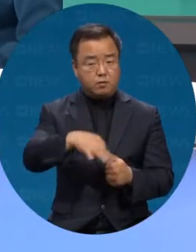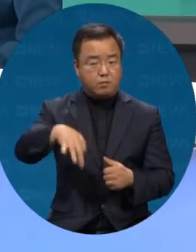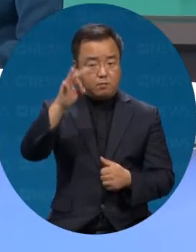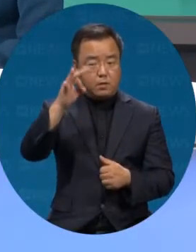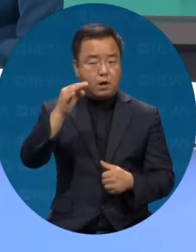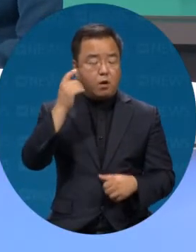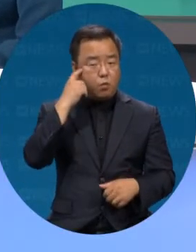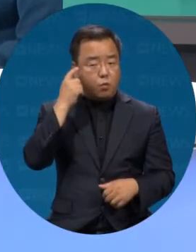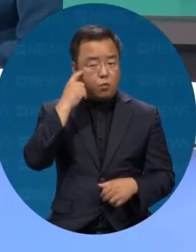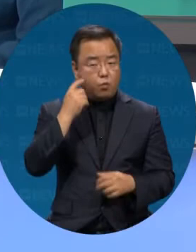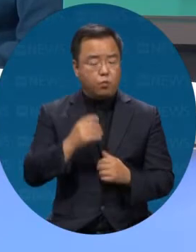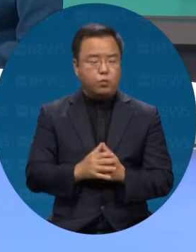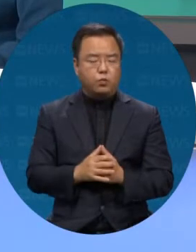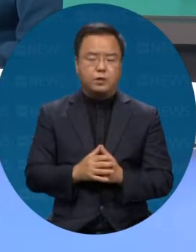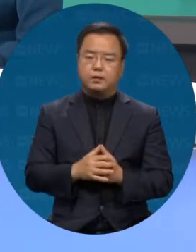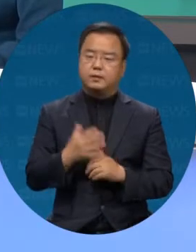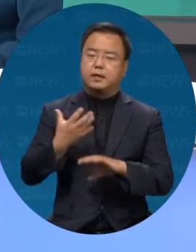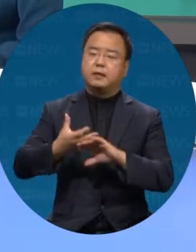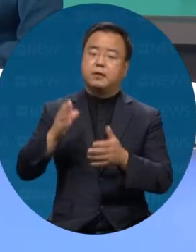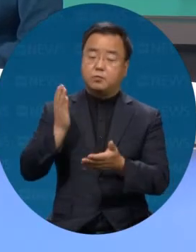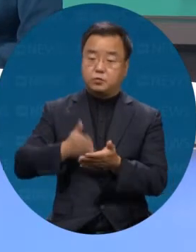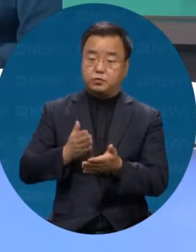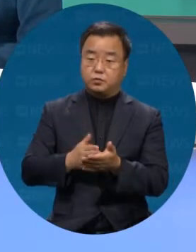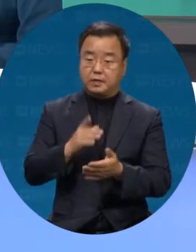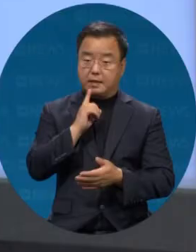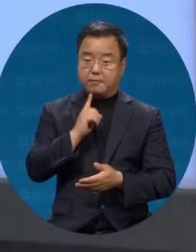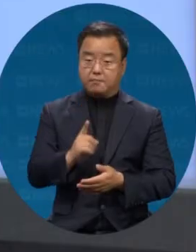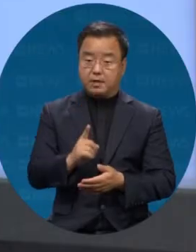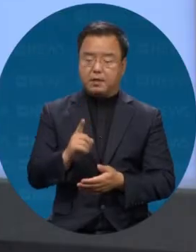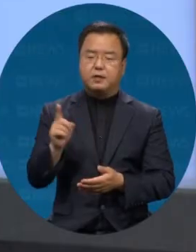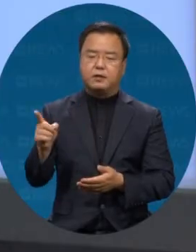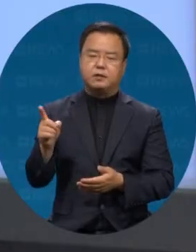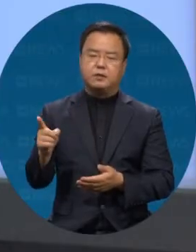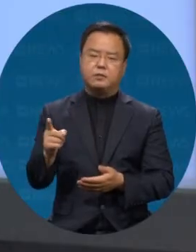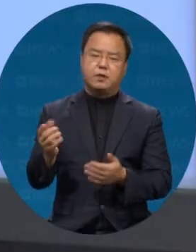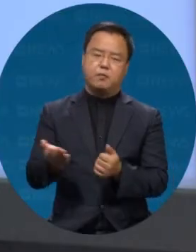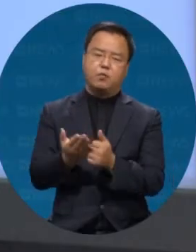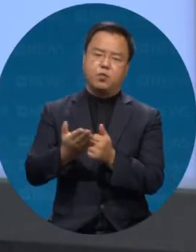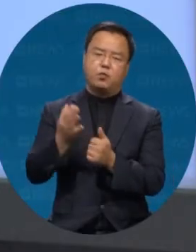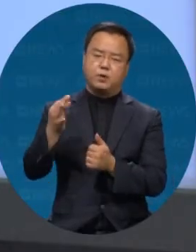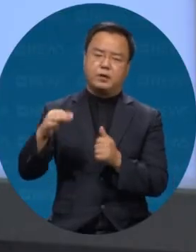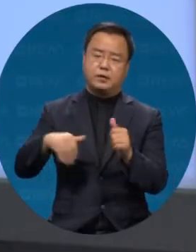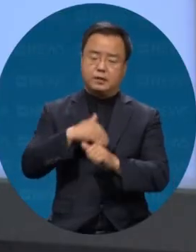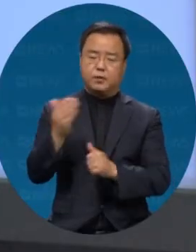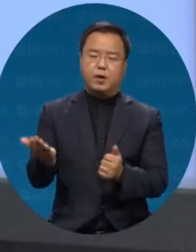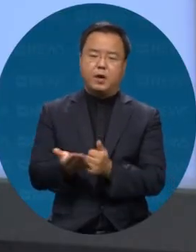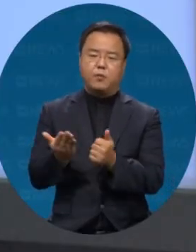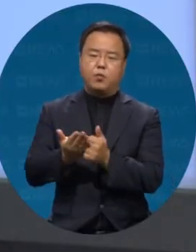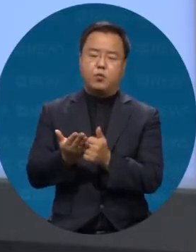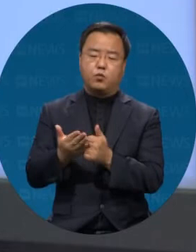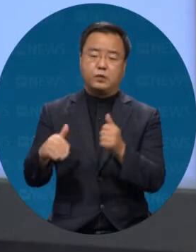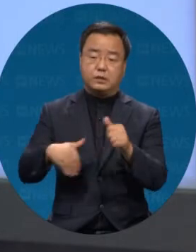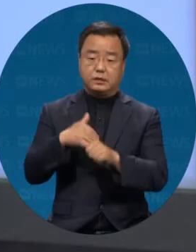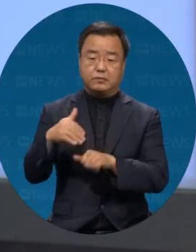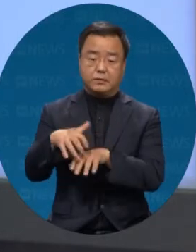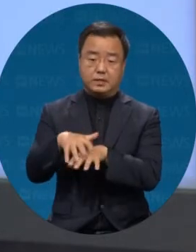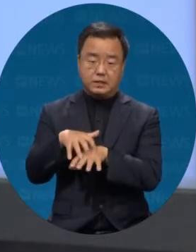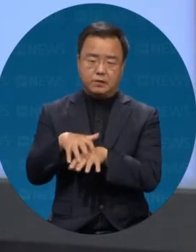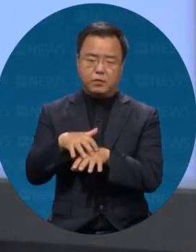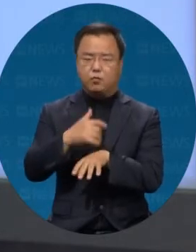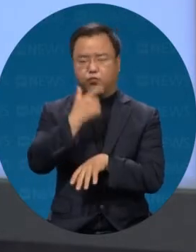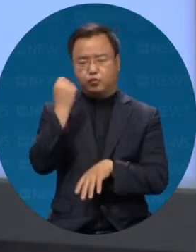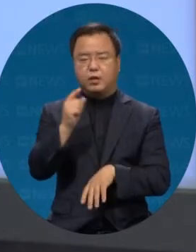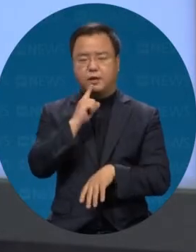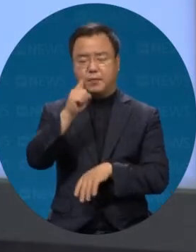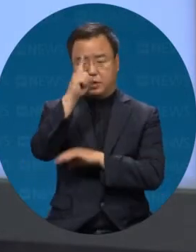따로 있습니까? 네, 외신은 우선 이런 보육비 부담의 주요 원인으로 이 보육 시스템의 부재를 지적했는데요. 정부가